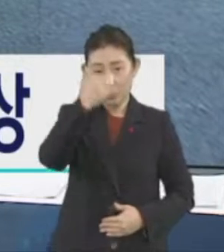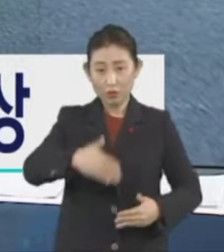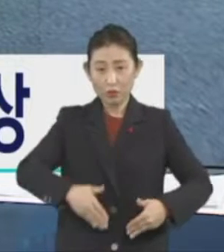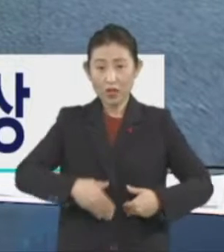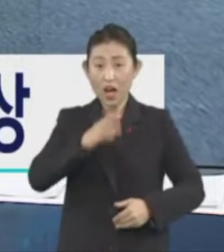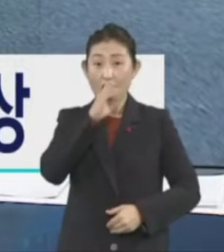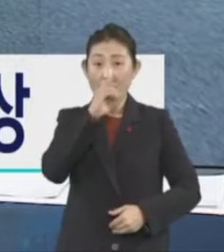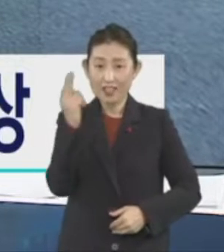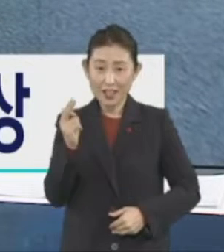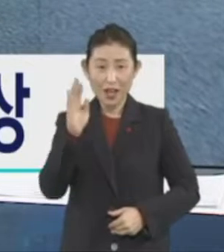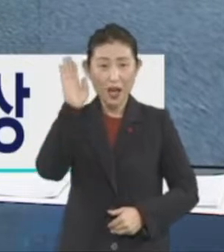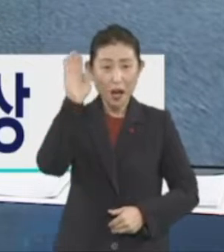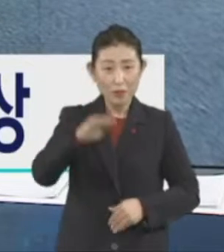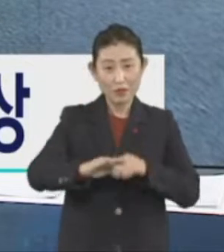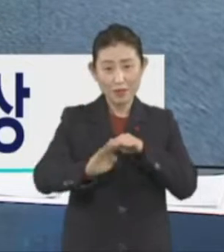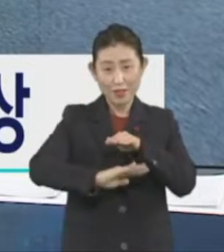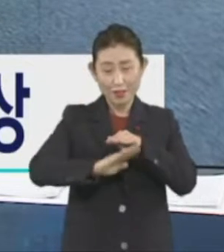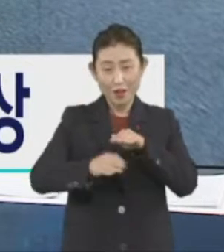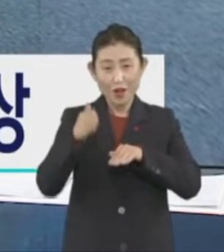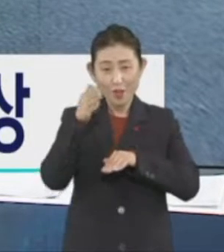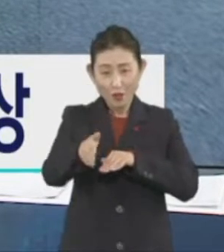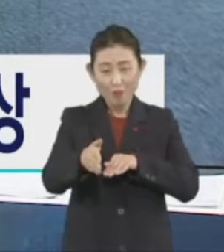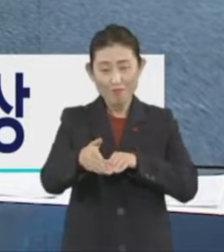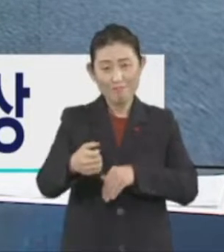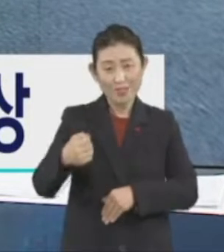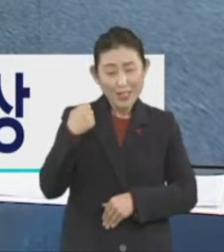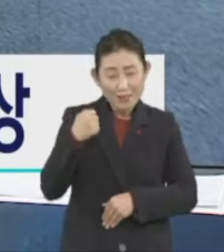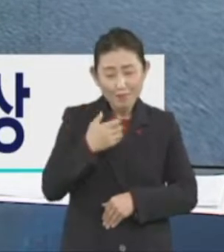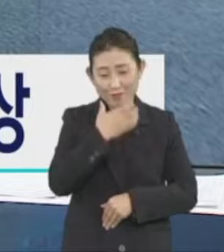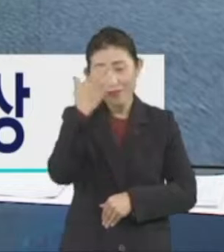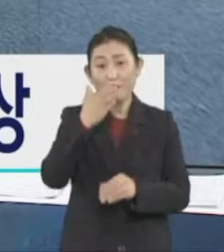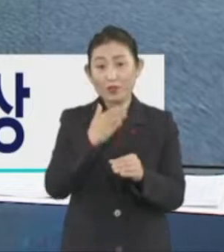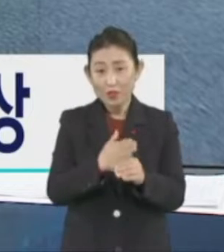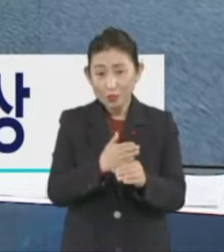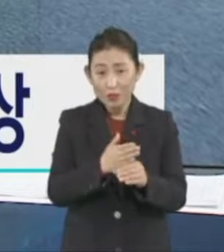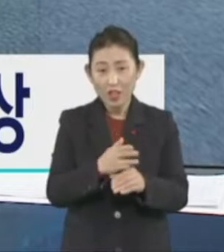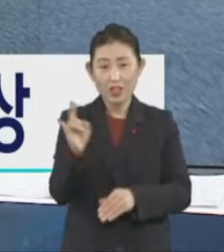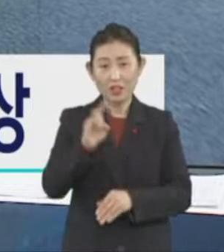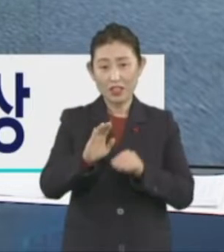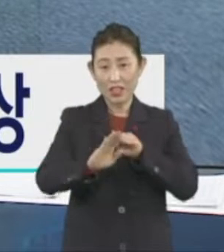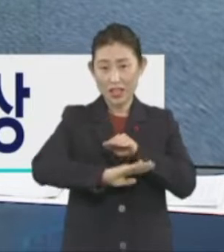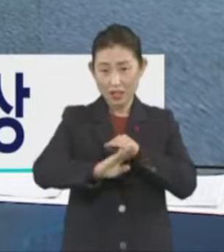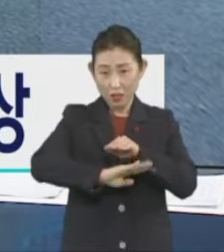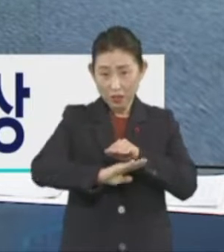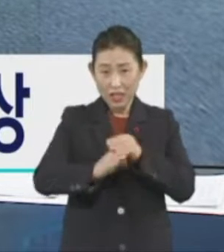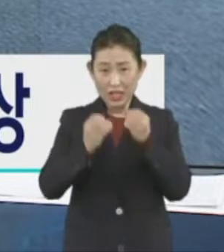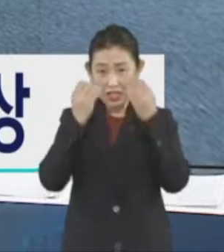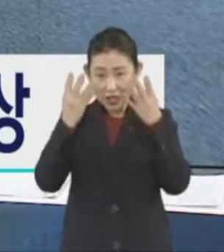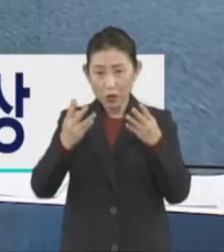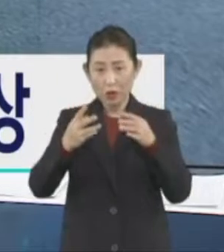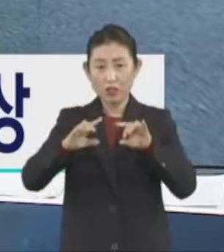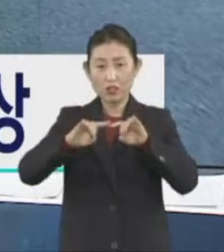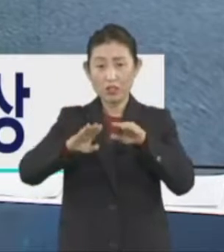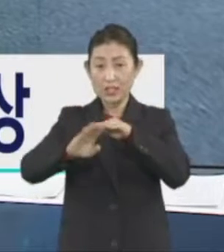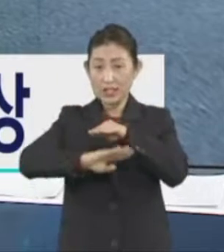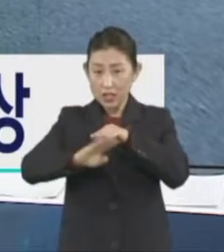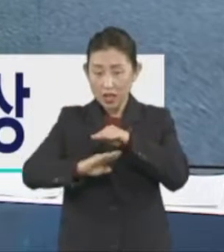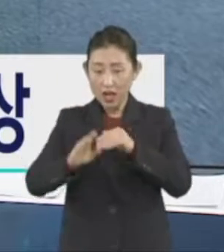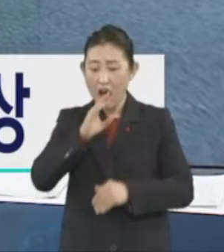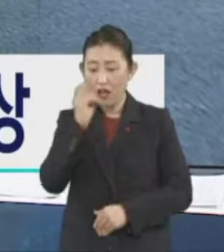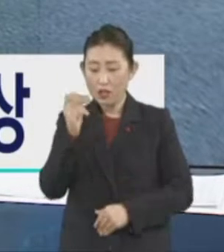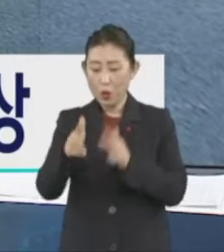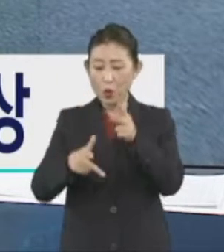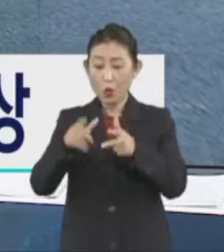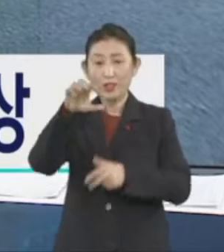충남 아산이 미래형 자동차 도시로 비상을 꿈꾸고 있습니다. 현대자동차의 신형 전기차가 아산 공장에서 첫